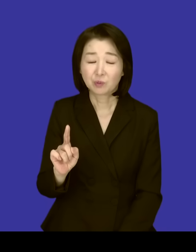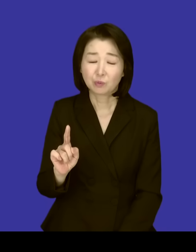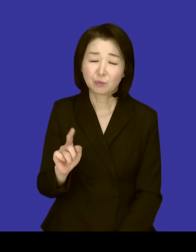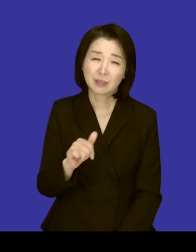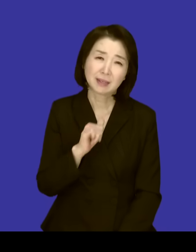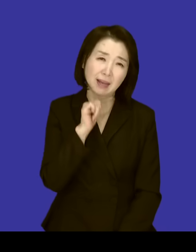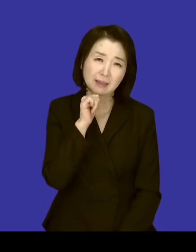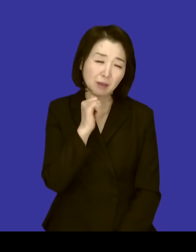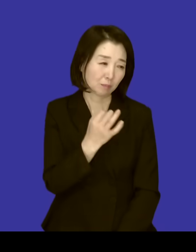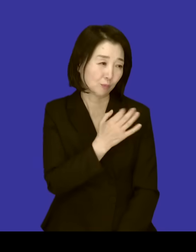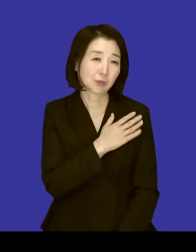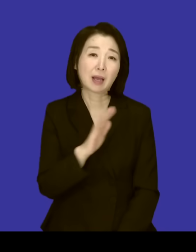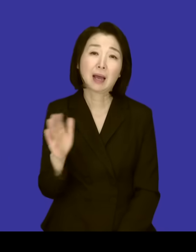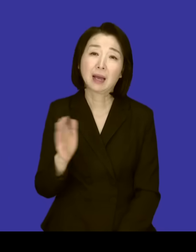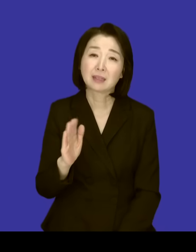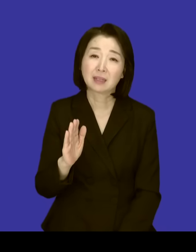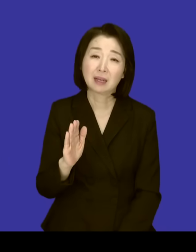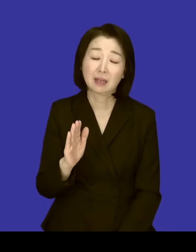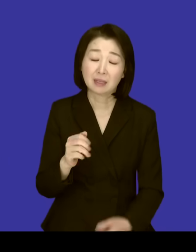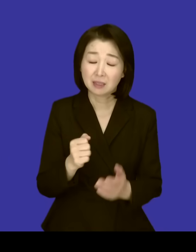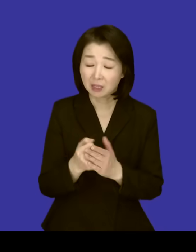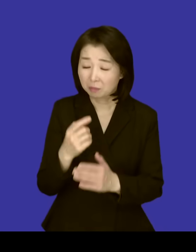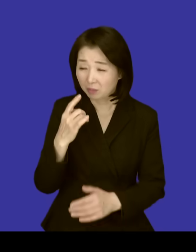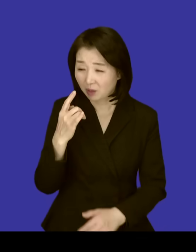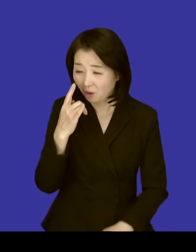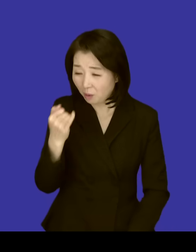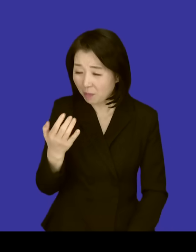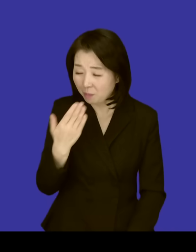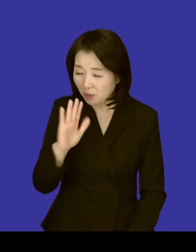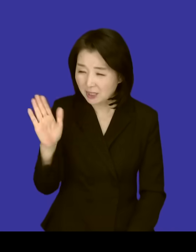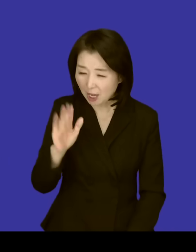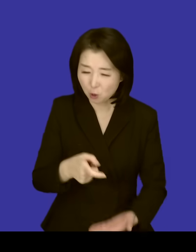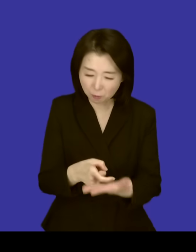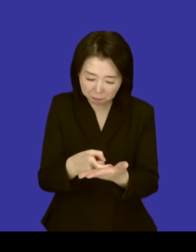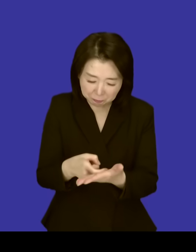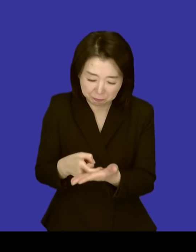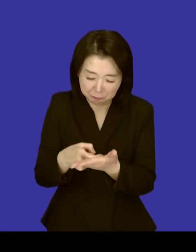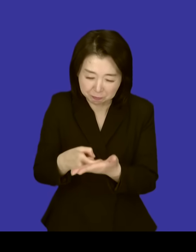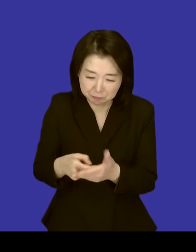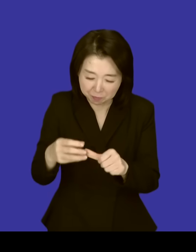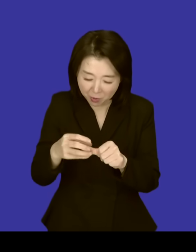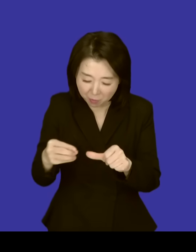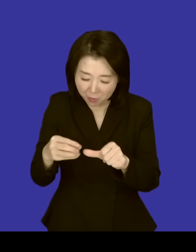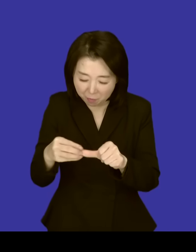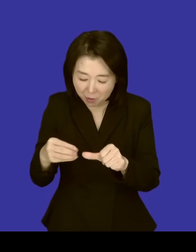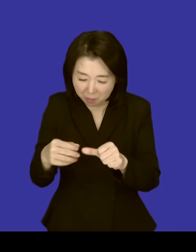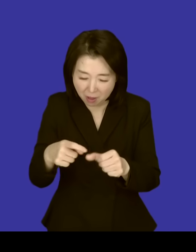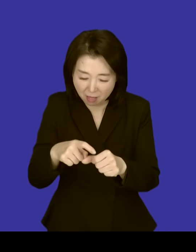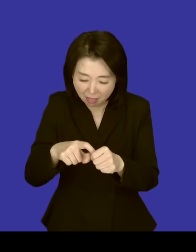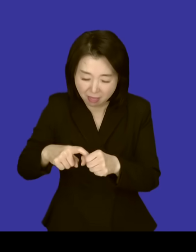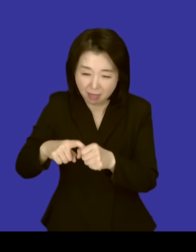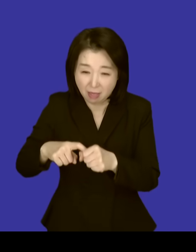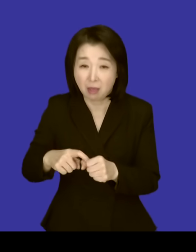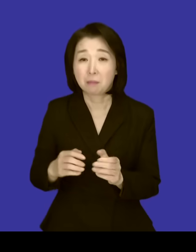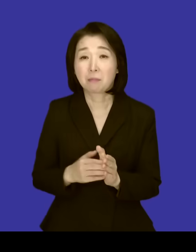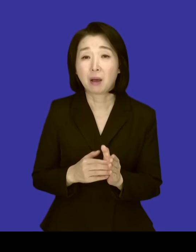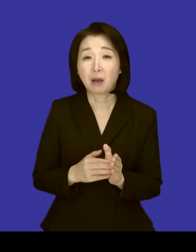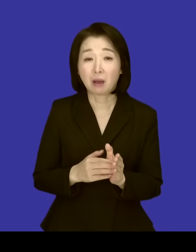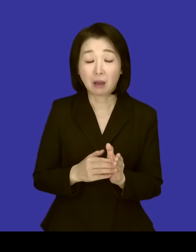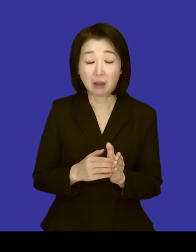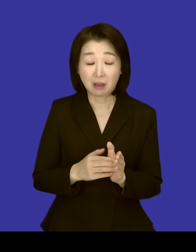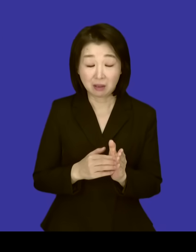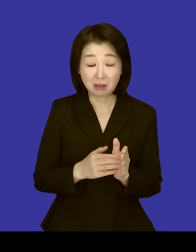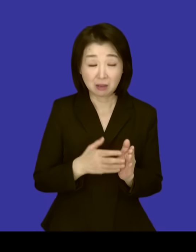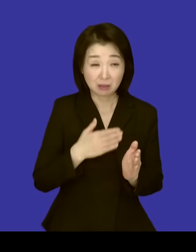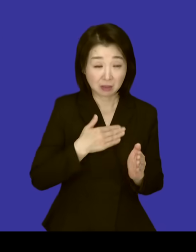형편 가운데 본인은 먹을 거 안 먹으시고 그러니까 아껴 쓰시고 아직도 기억나는 게 저랑 손잡고 그런 동네